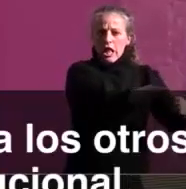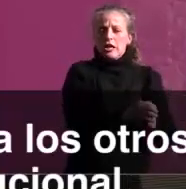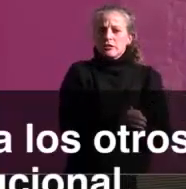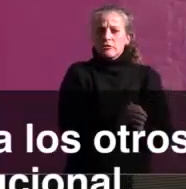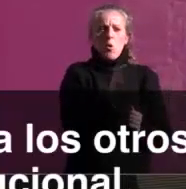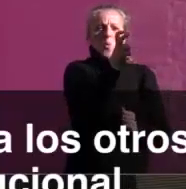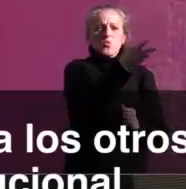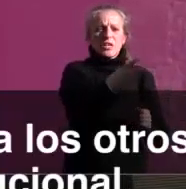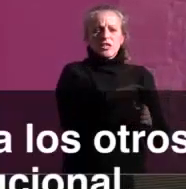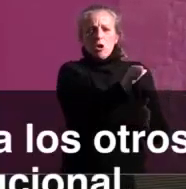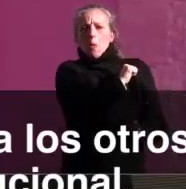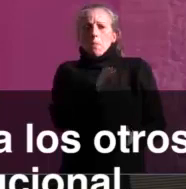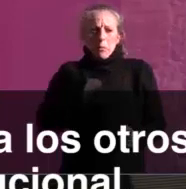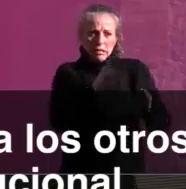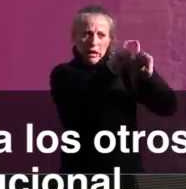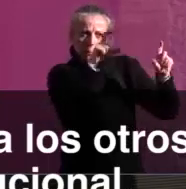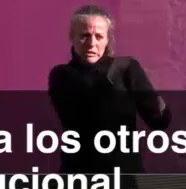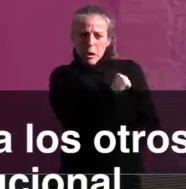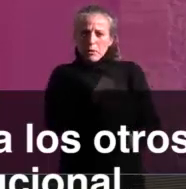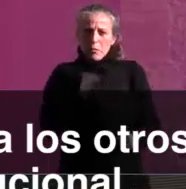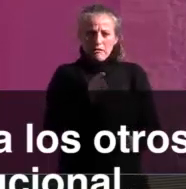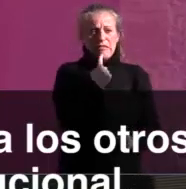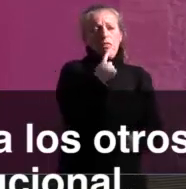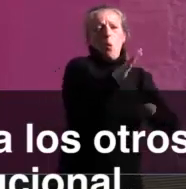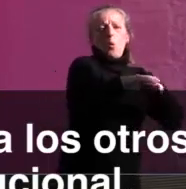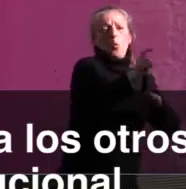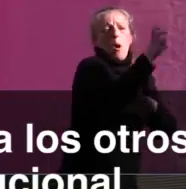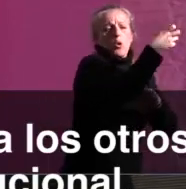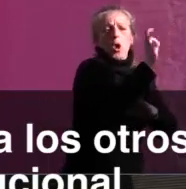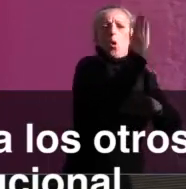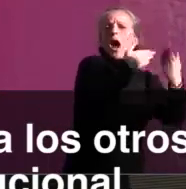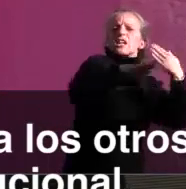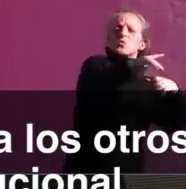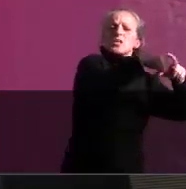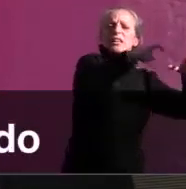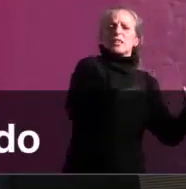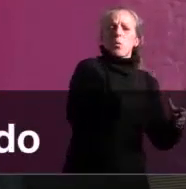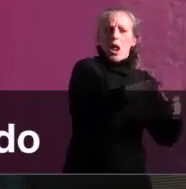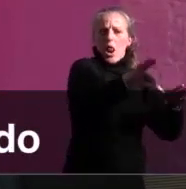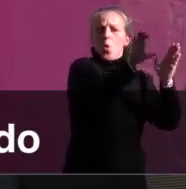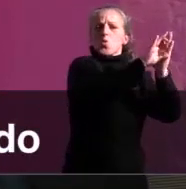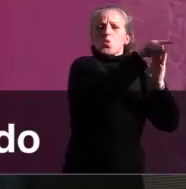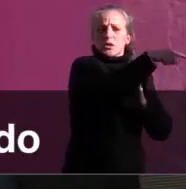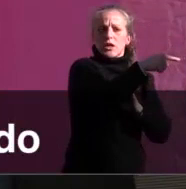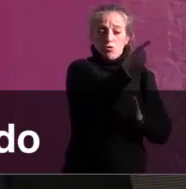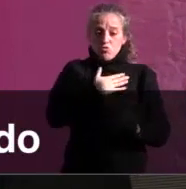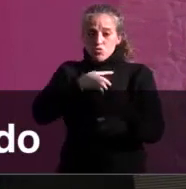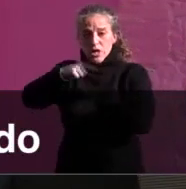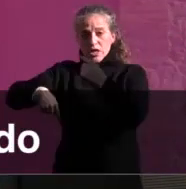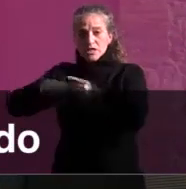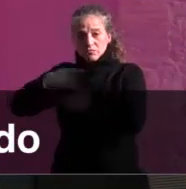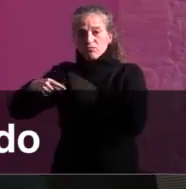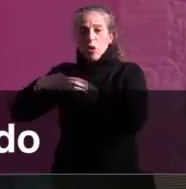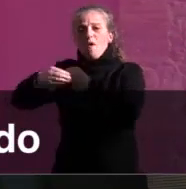altres privatitzen i privatitzen, culpant els altres o posant com a excusa el Tribunal Constitucional, nosaltres al contrari.